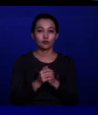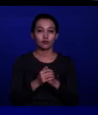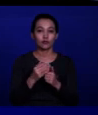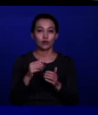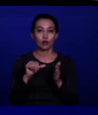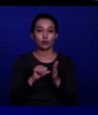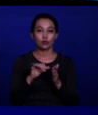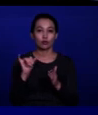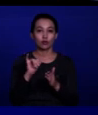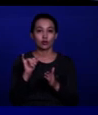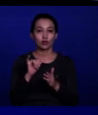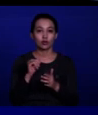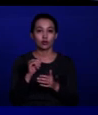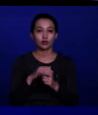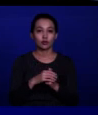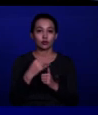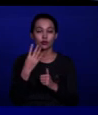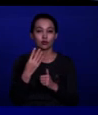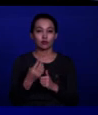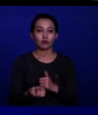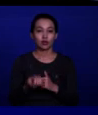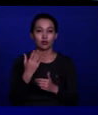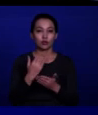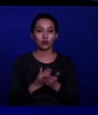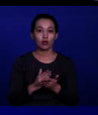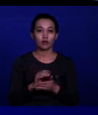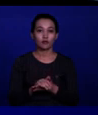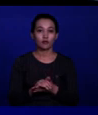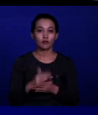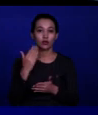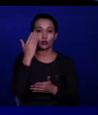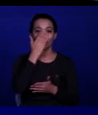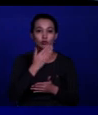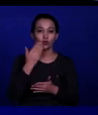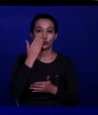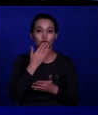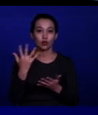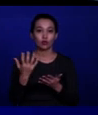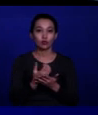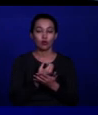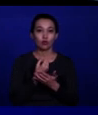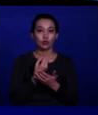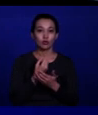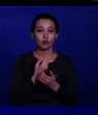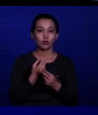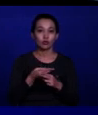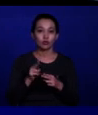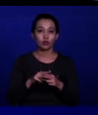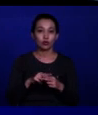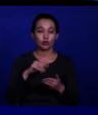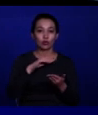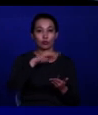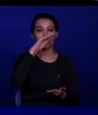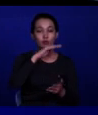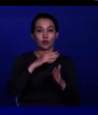kvadrat. Nima uchun deysizmi? Chunki biz yuzini topganimizda bo'yini eniga ko'paytiramiz va